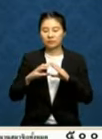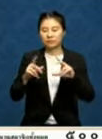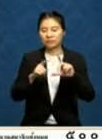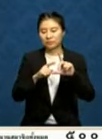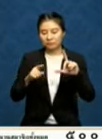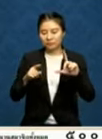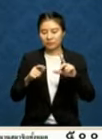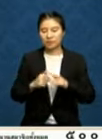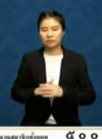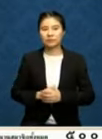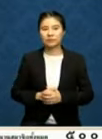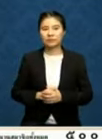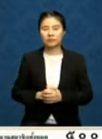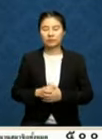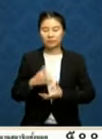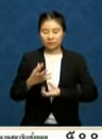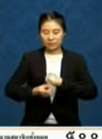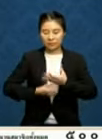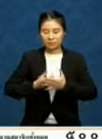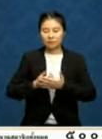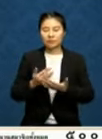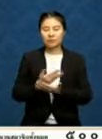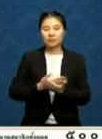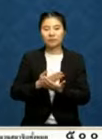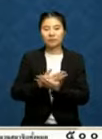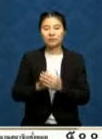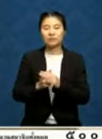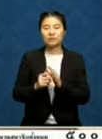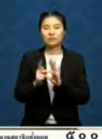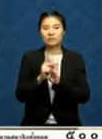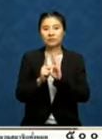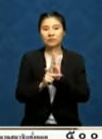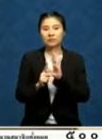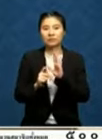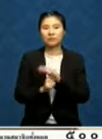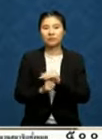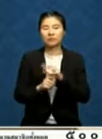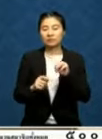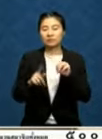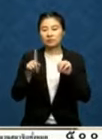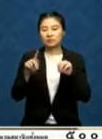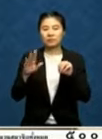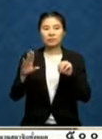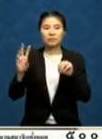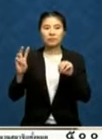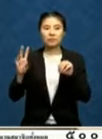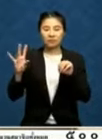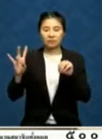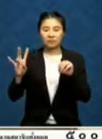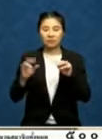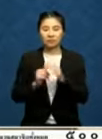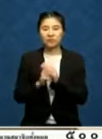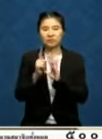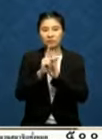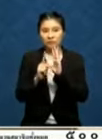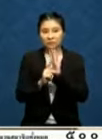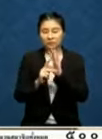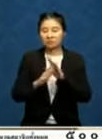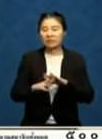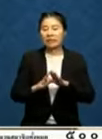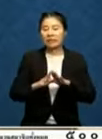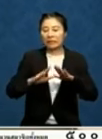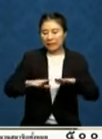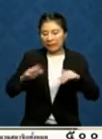านประธานครับขออนุญาตมีส่วนร่วมนะครับในการอภิปรายร่างแก้ไขประมวลกฎหมายแพ่งและพาณิชย์มาตรา1567ครับหรือว่าที่เราเรียกกันว่ากฎหมายไม่ตีเด็ก